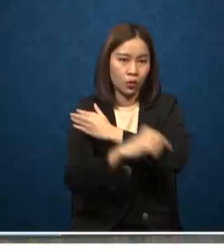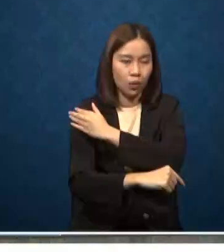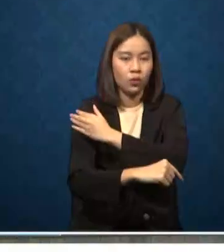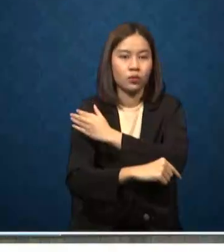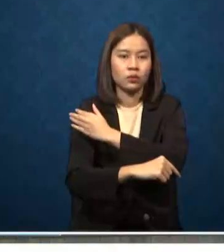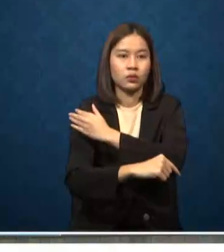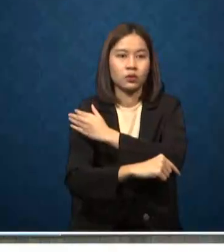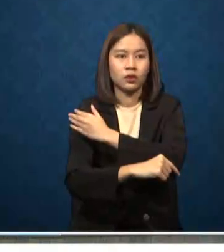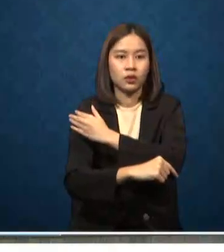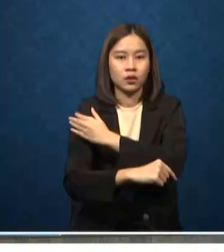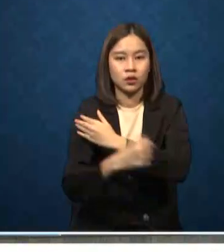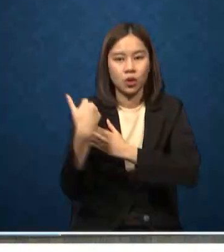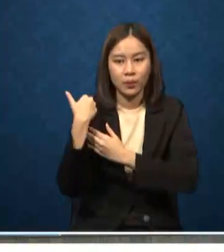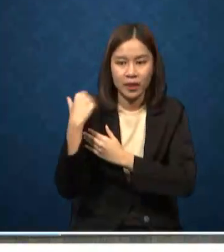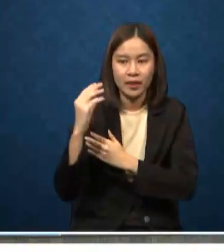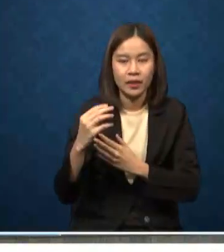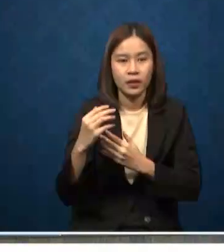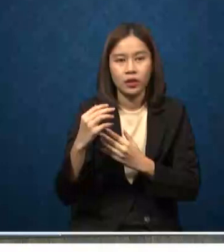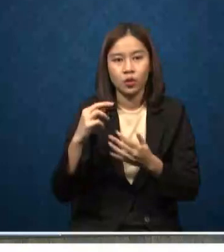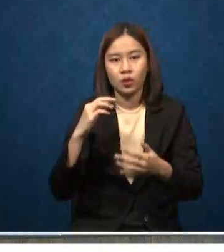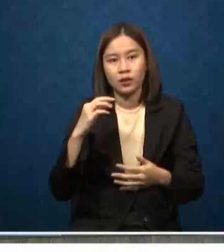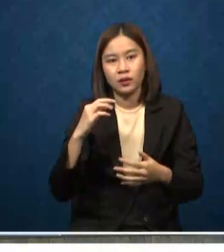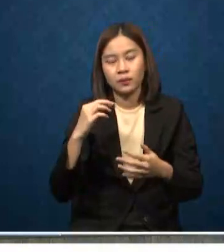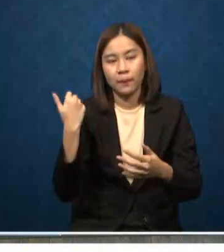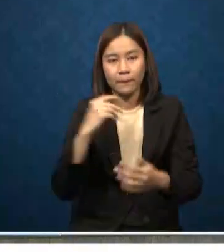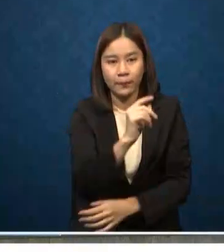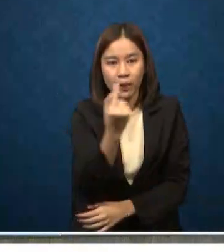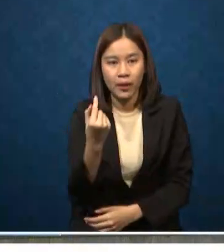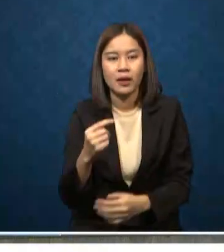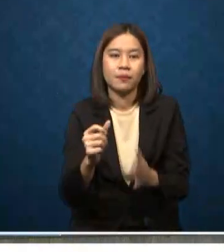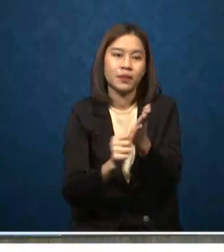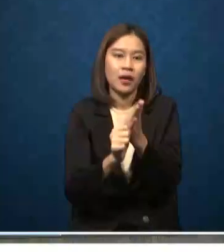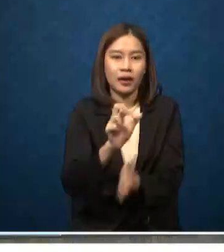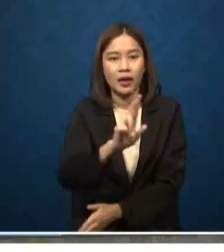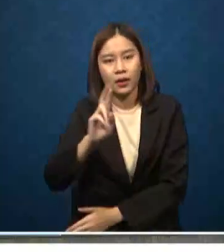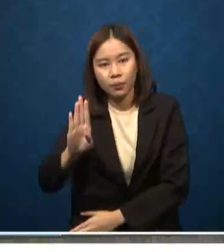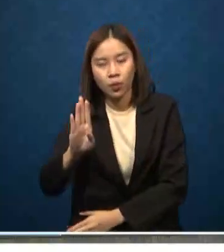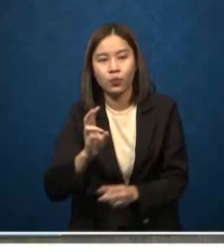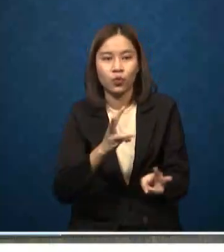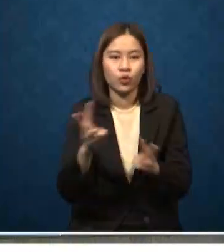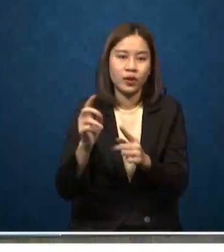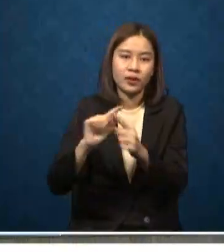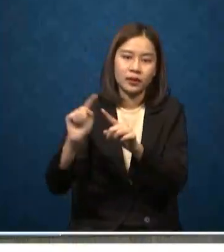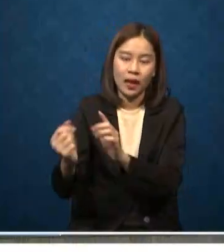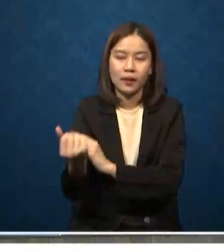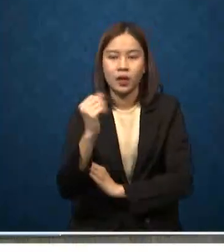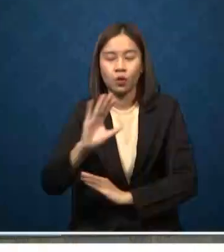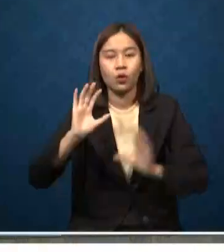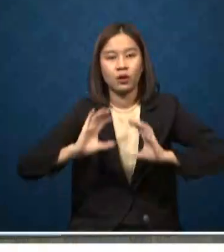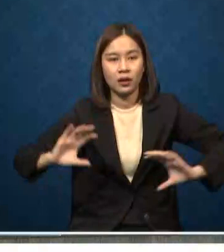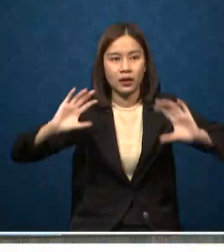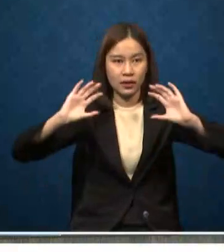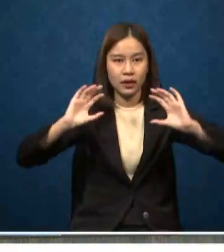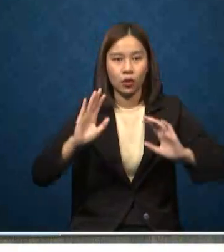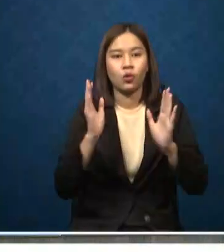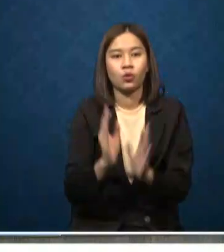ายใต้สถานการณ์ใหม่ๆคือการปรับปรุงระบบและกลไกการใช้อำนาจของรัฐของ